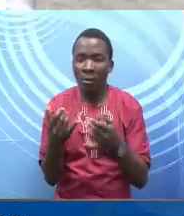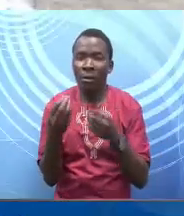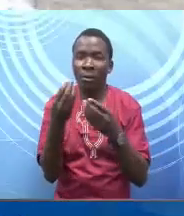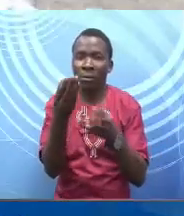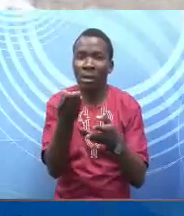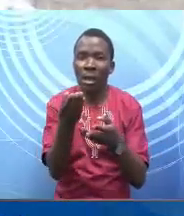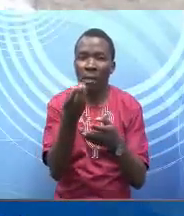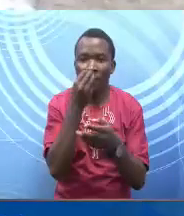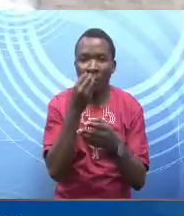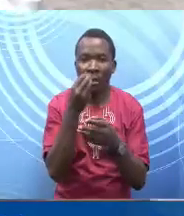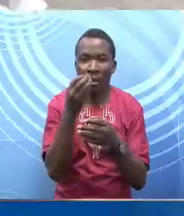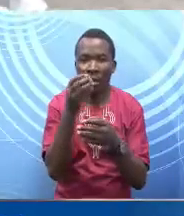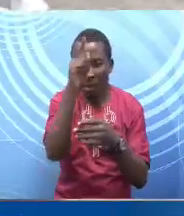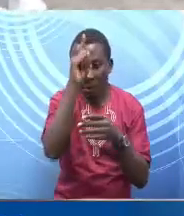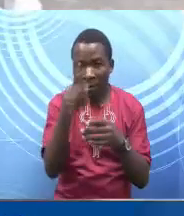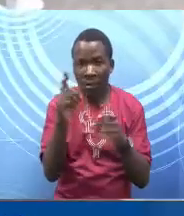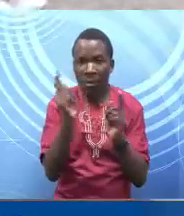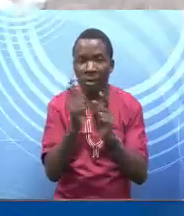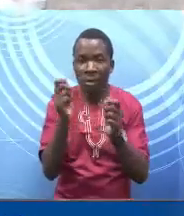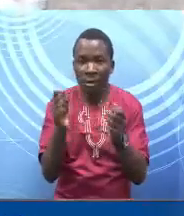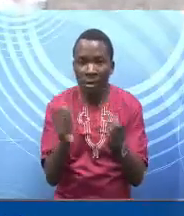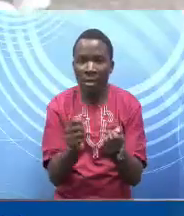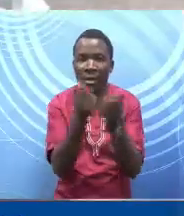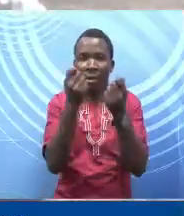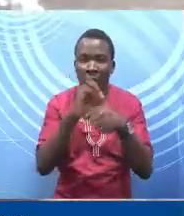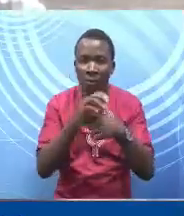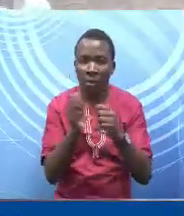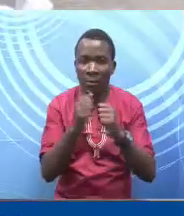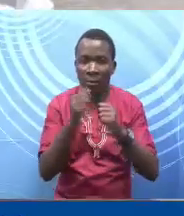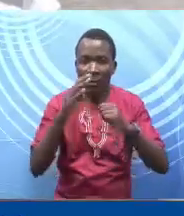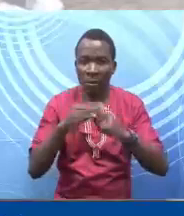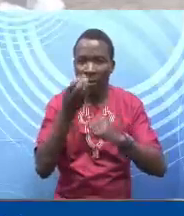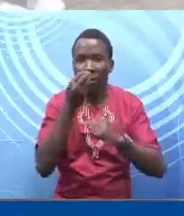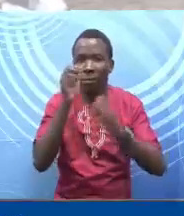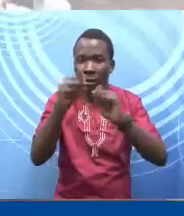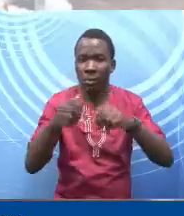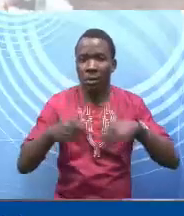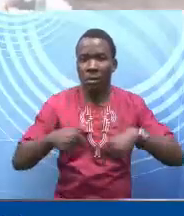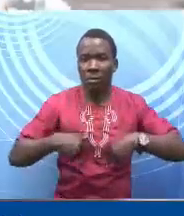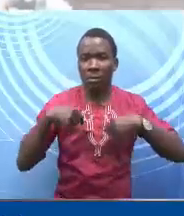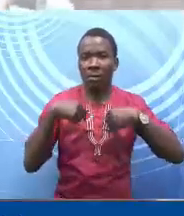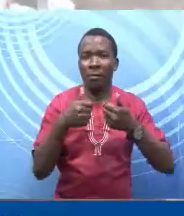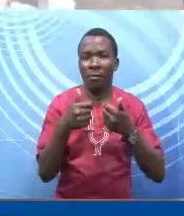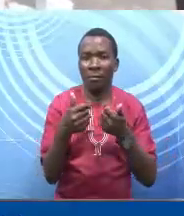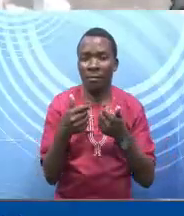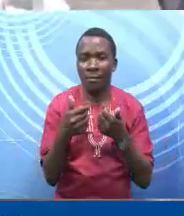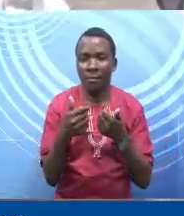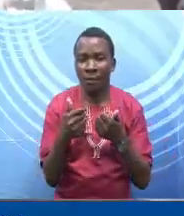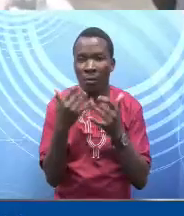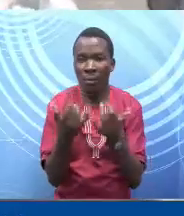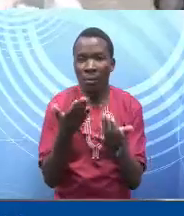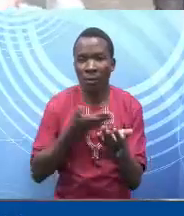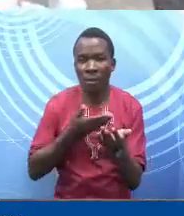ingaruka na COVID-19 ibiryo kugira ngo babashe kubaho. Ubu tukaba